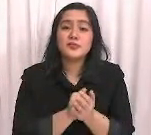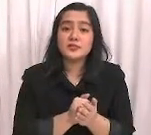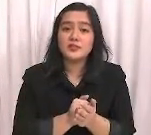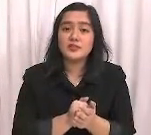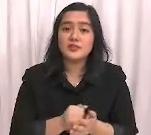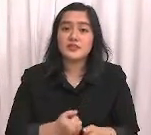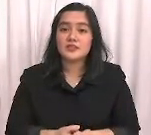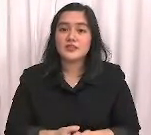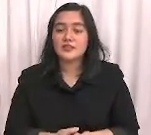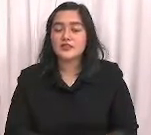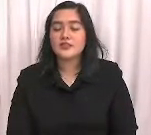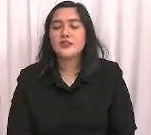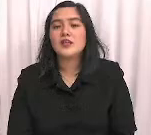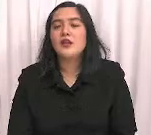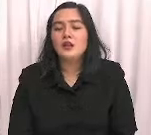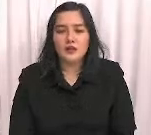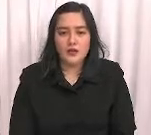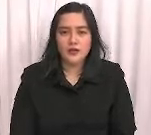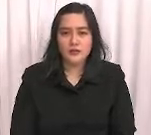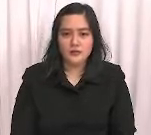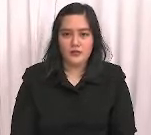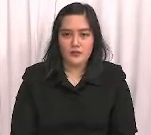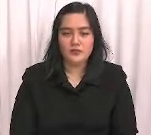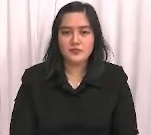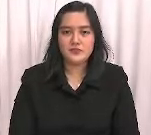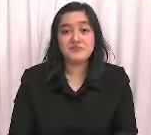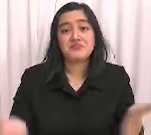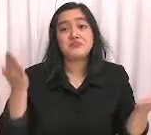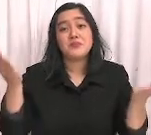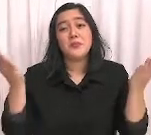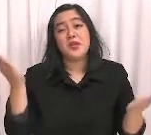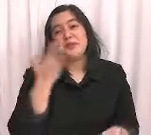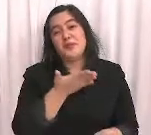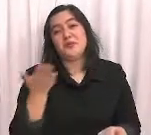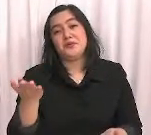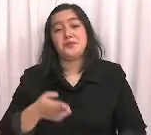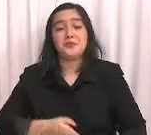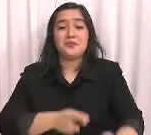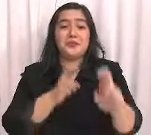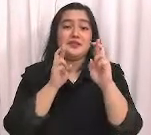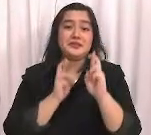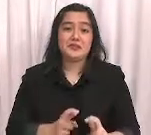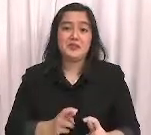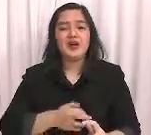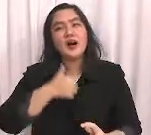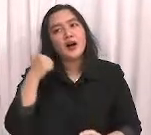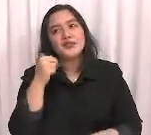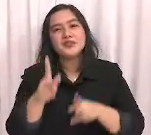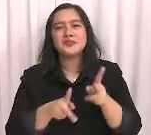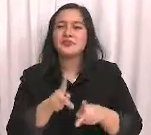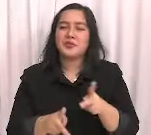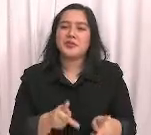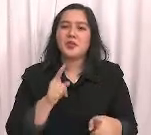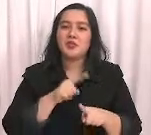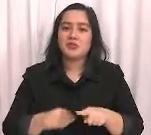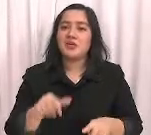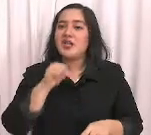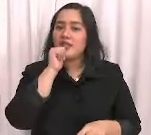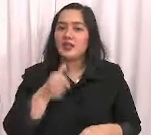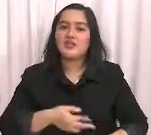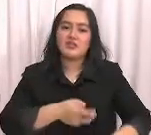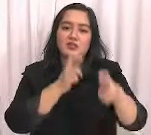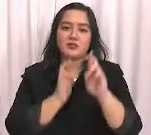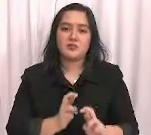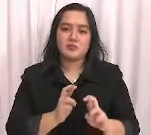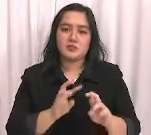ay, kay Pastor RJ, magalang ka sa iba pero sa loob ng pamilya, hindi mo magawa yung galang, yung paggawa na